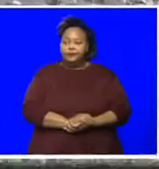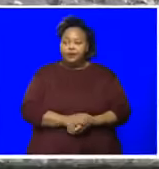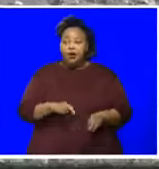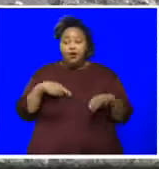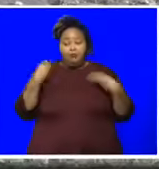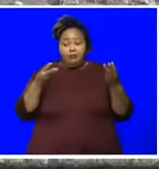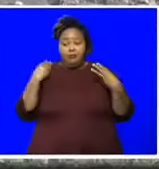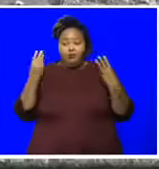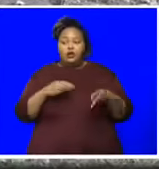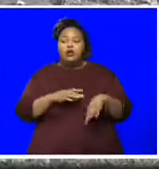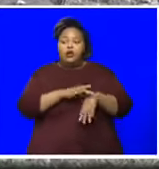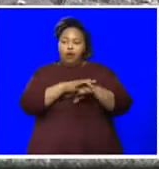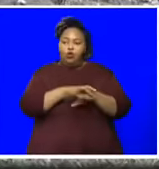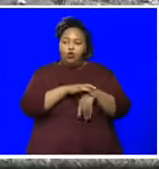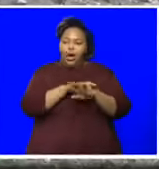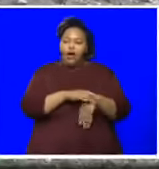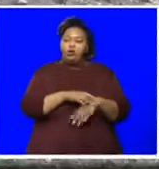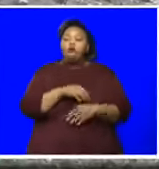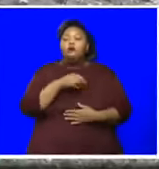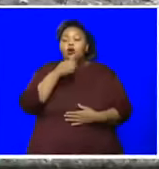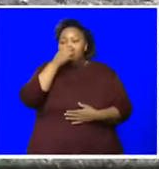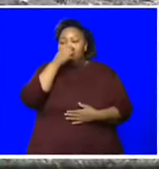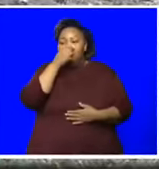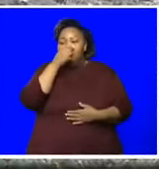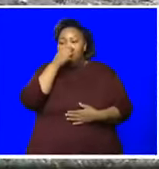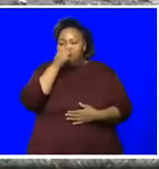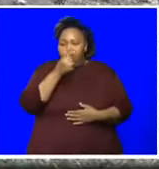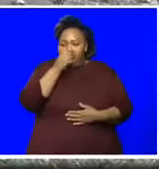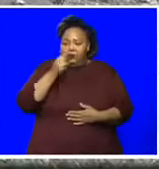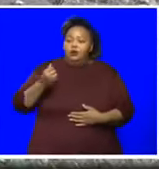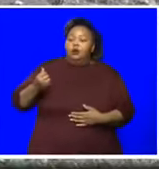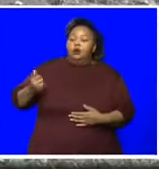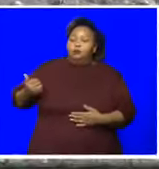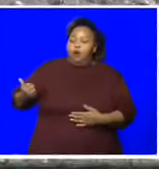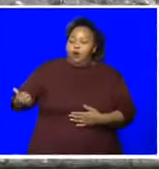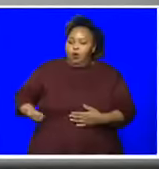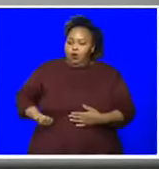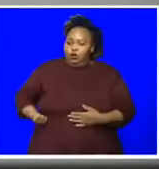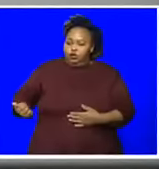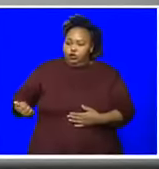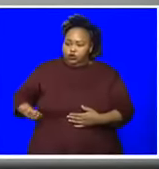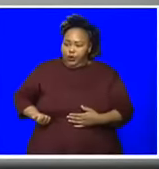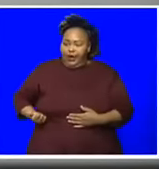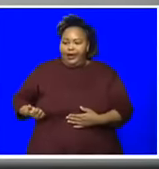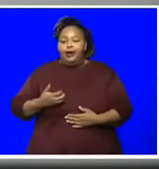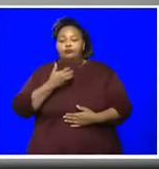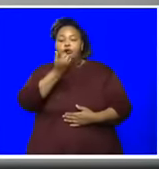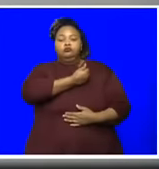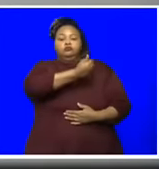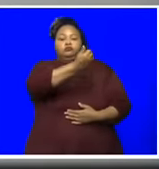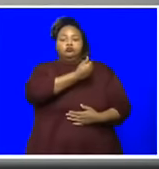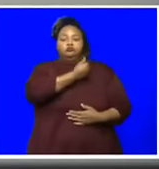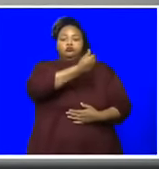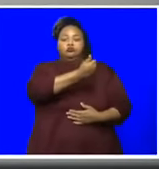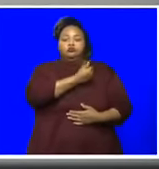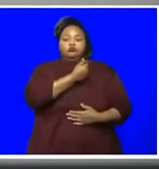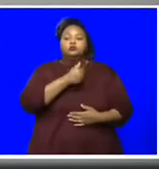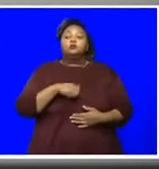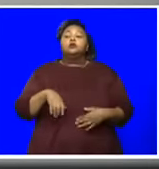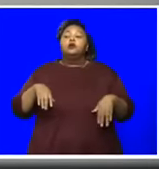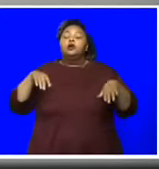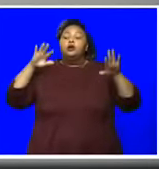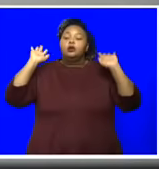sesiphethwe yimikhuhlane leminye boshukela, bo high blood pressure, ufaka luju lona alisilo lolugcine